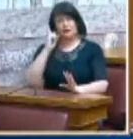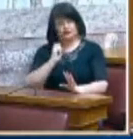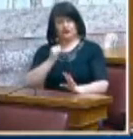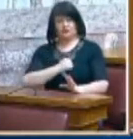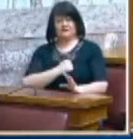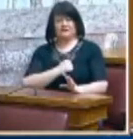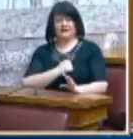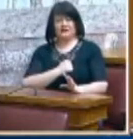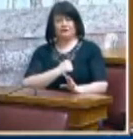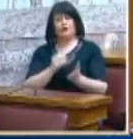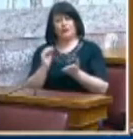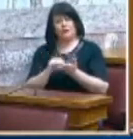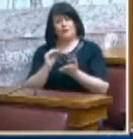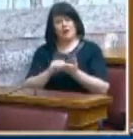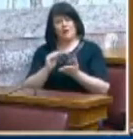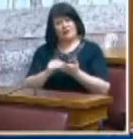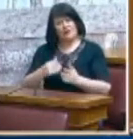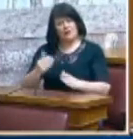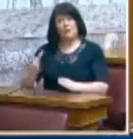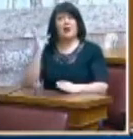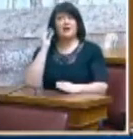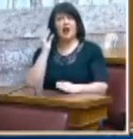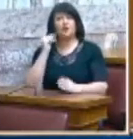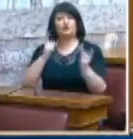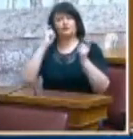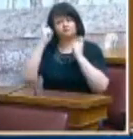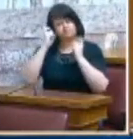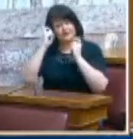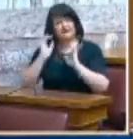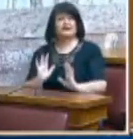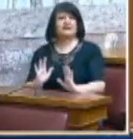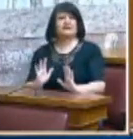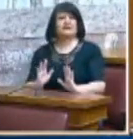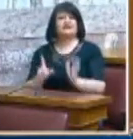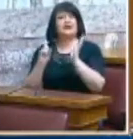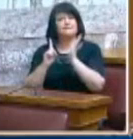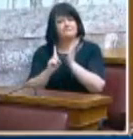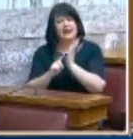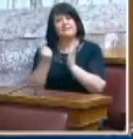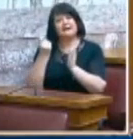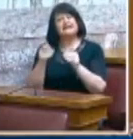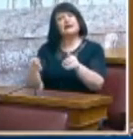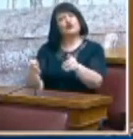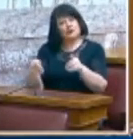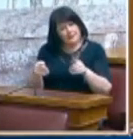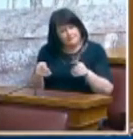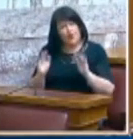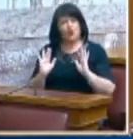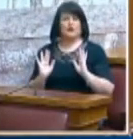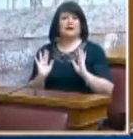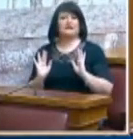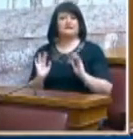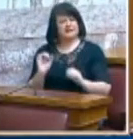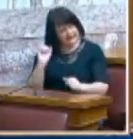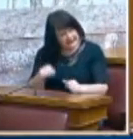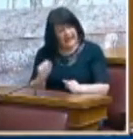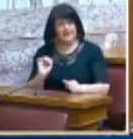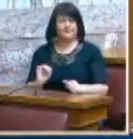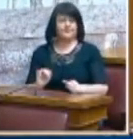και άλλα πράγματα. Πρέπει να ακούς. Πρέπει να σκέφτεσαι. Πρέπει να βάζεις νερό στο κρασί σου. Αλλά